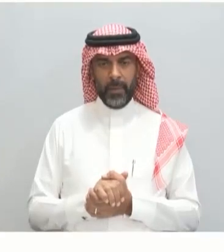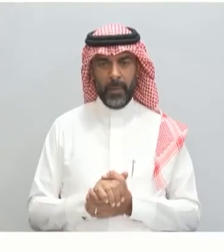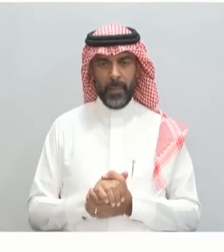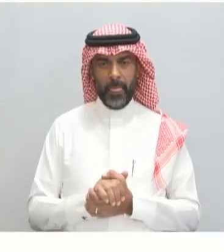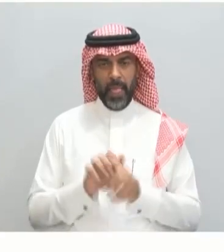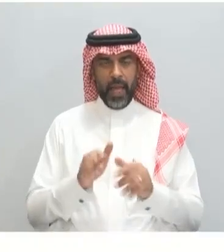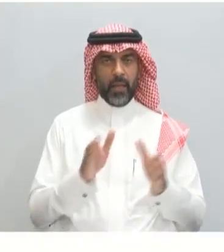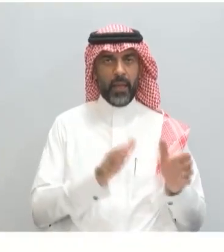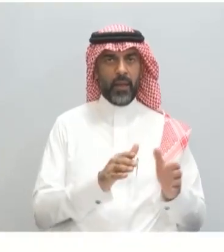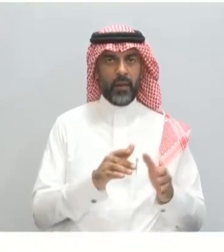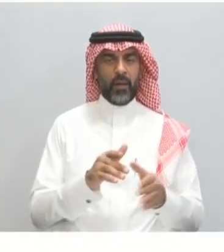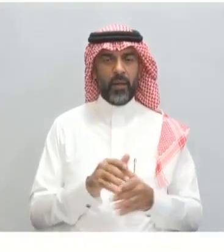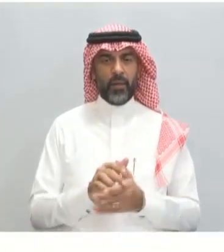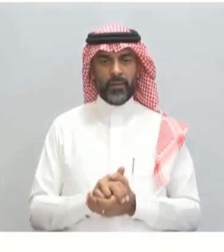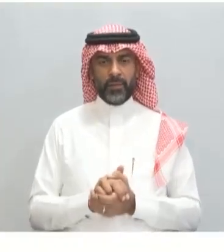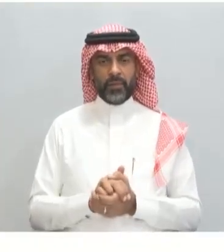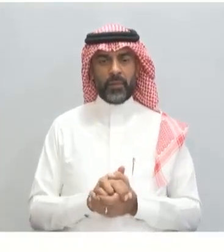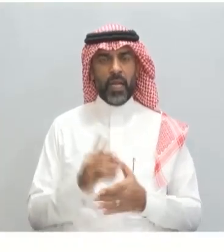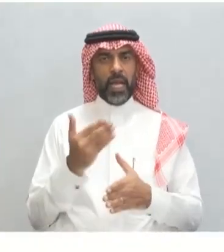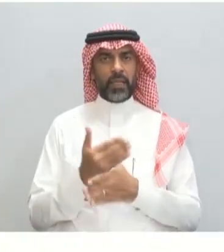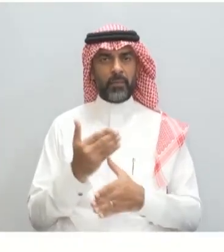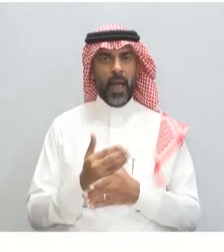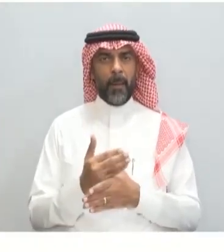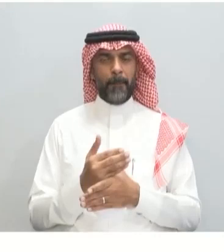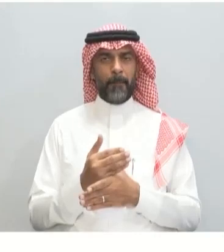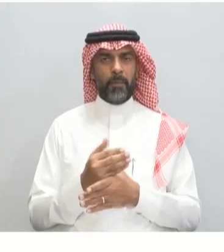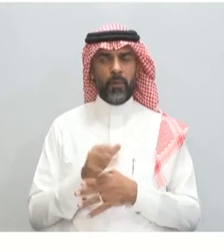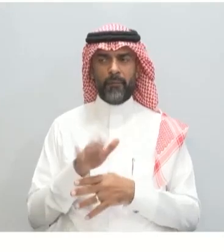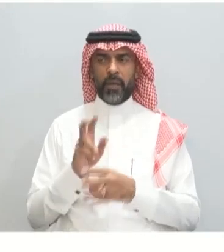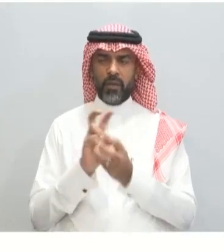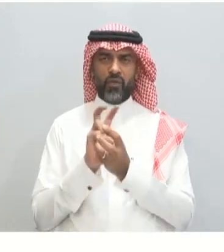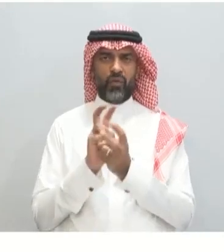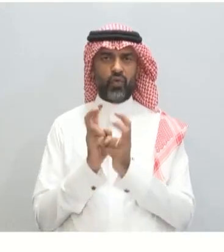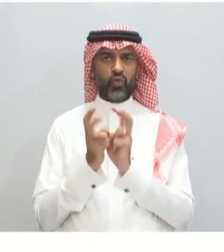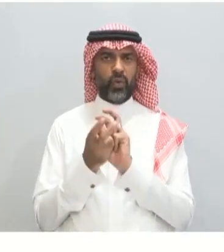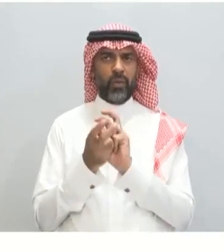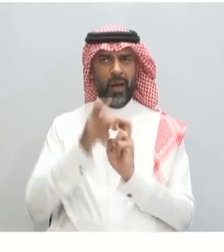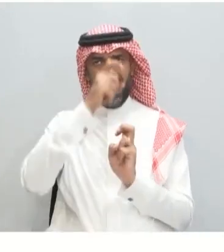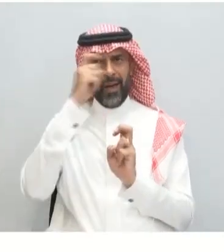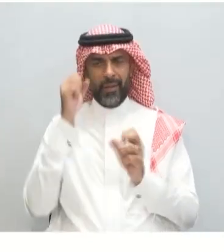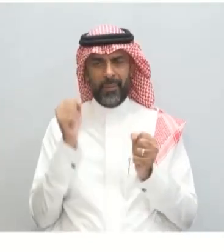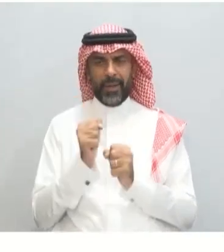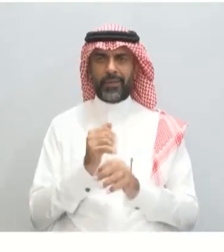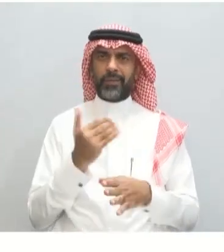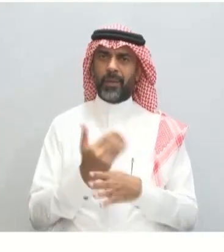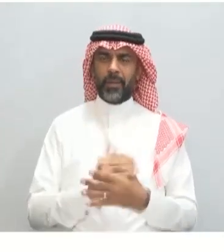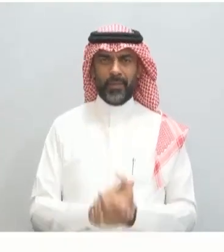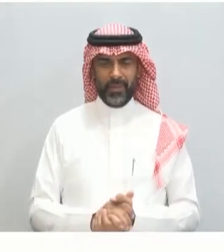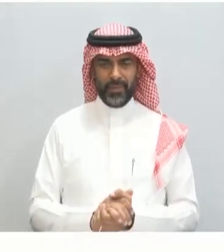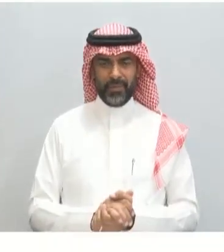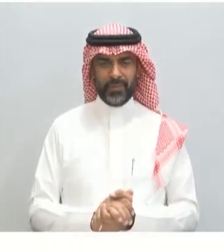الشمس ومن ثم انتقلنا الى الدرس الدرس الان او الثاني عش عفوا اسباب حدوث